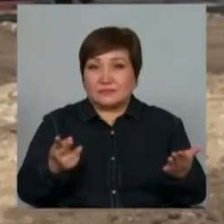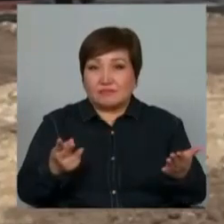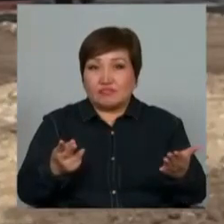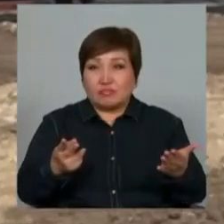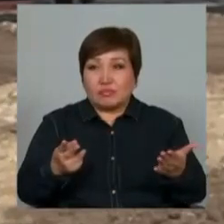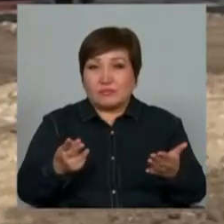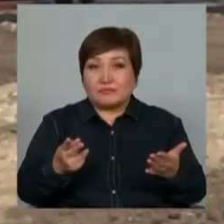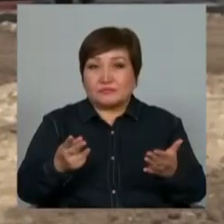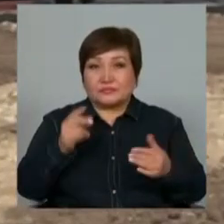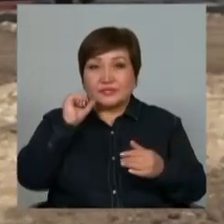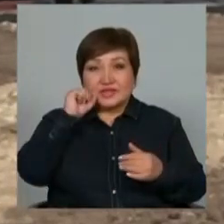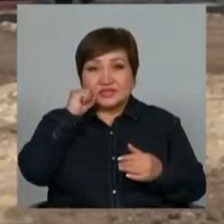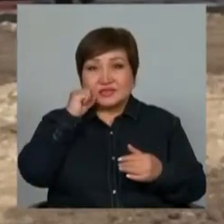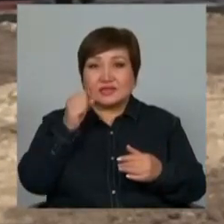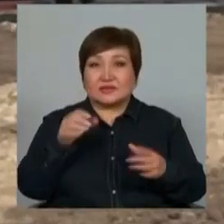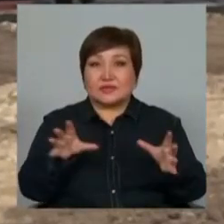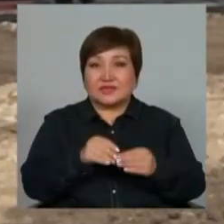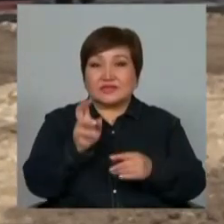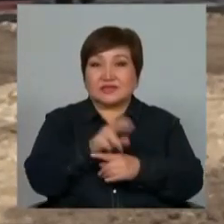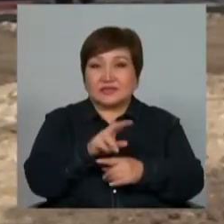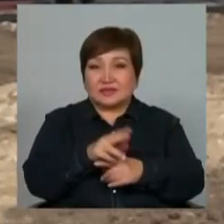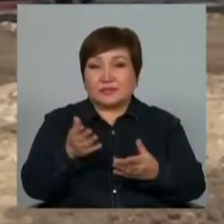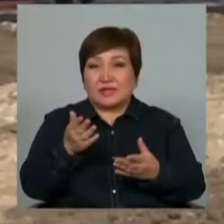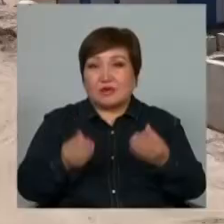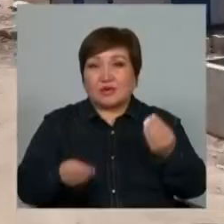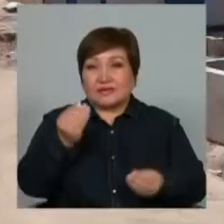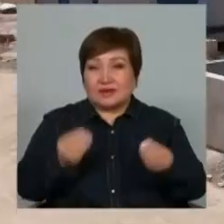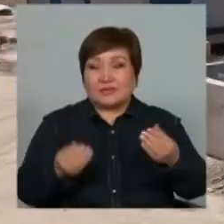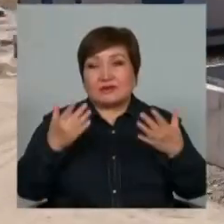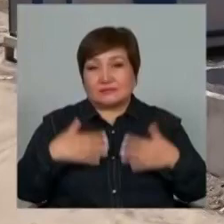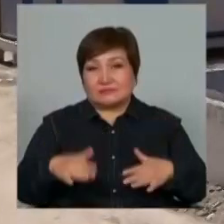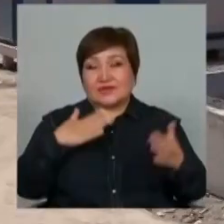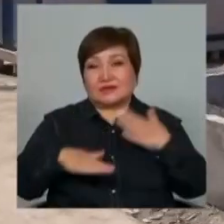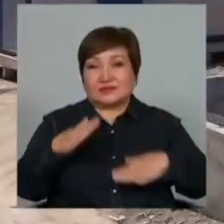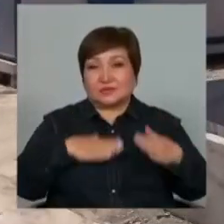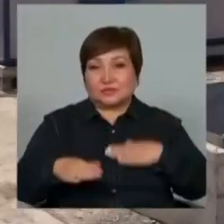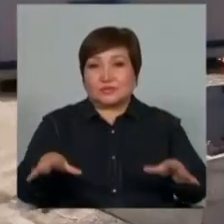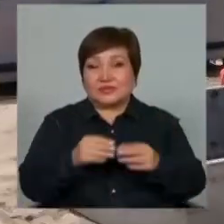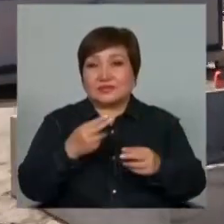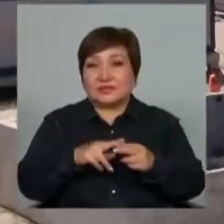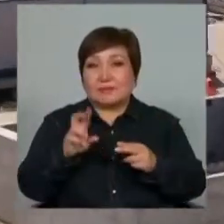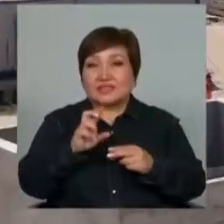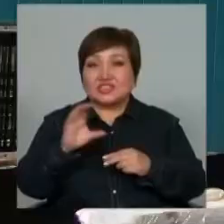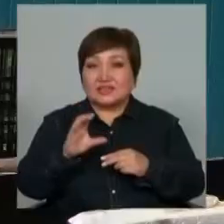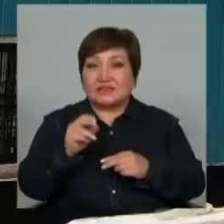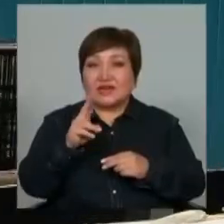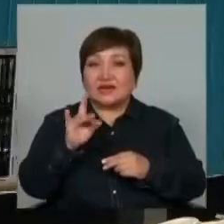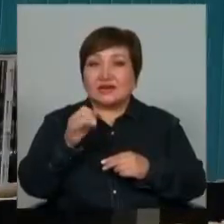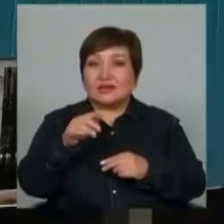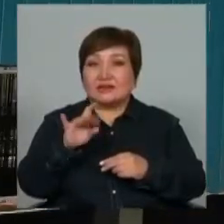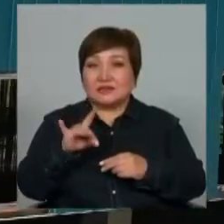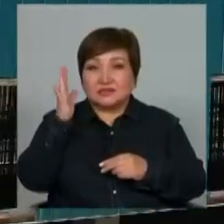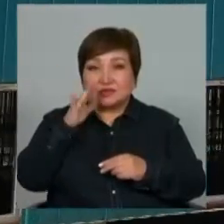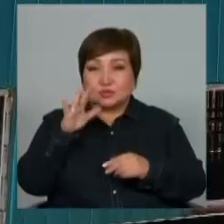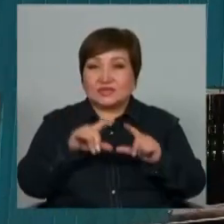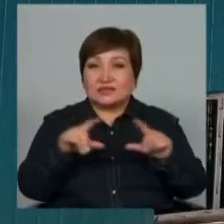Балалар әжелерімен келіп бол ойнап рахаттанып жатыр. Сонымен қатар Бақытжан Сағынтаев Қарғалы су станциясының құрылыс